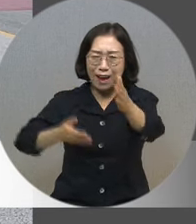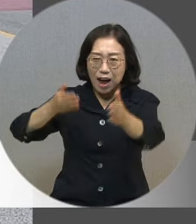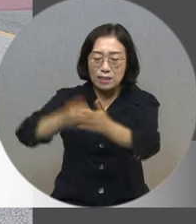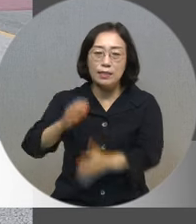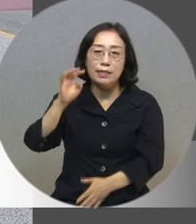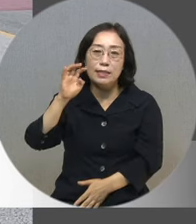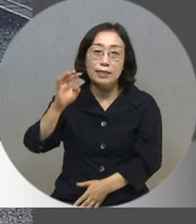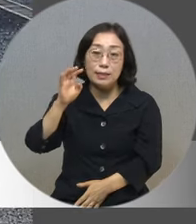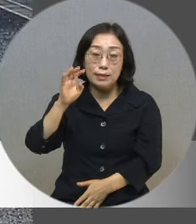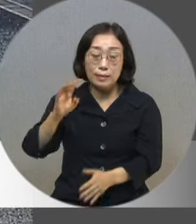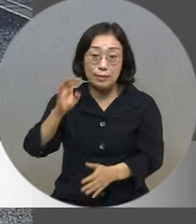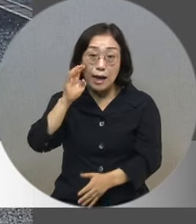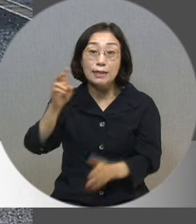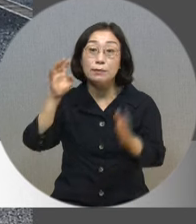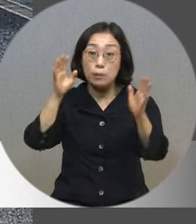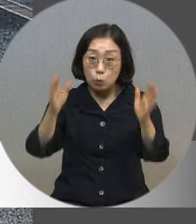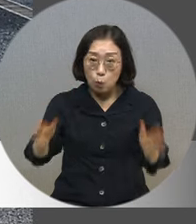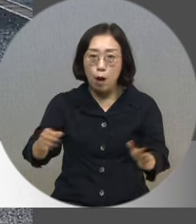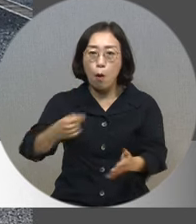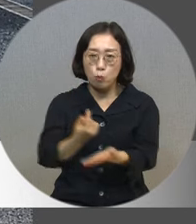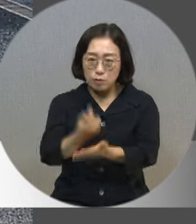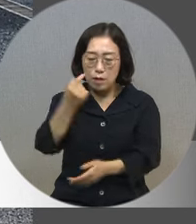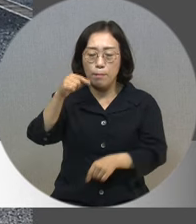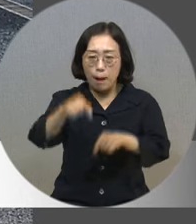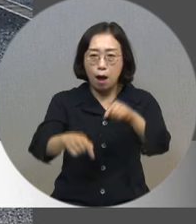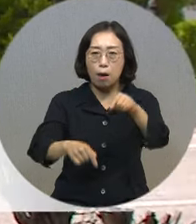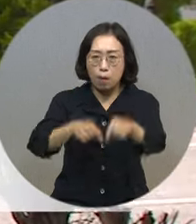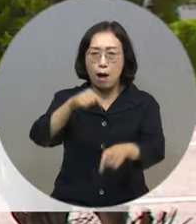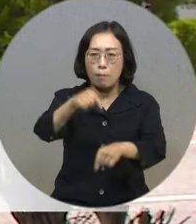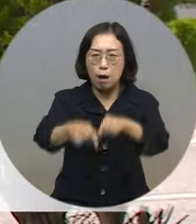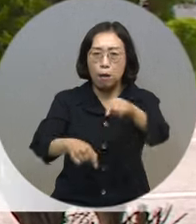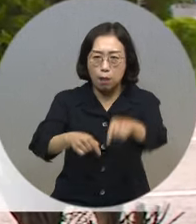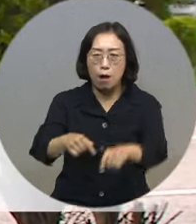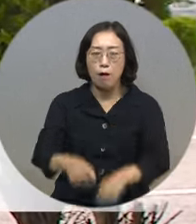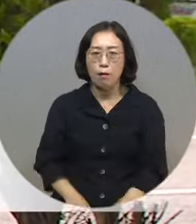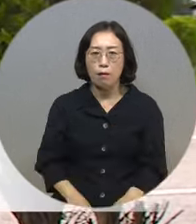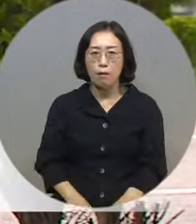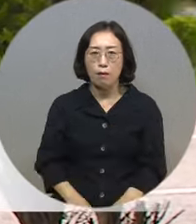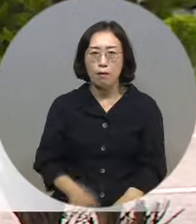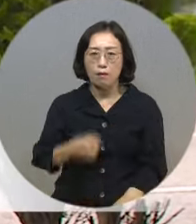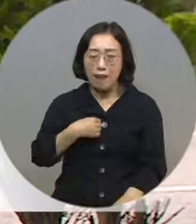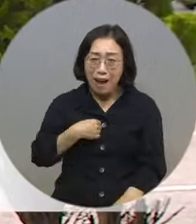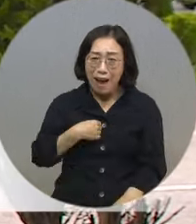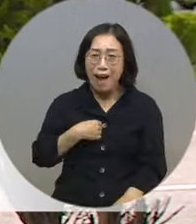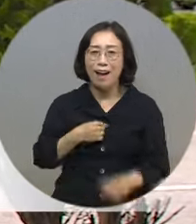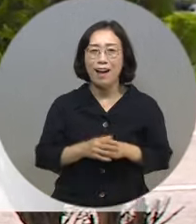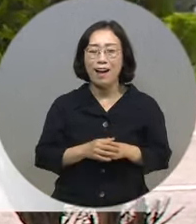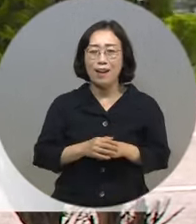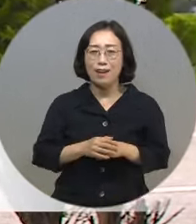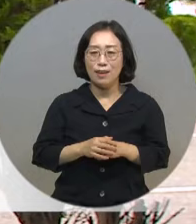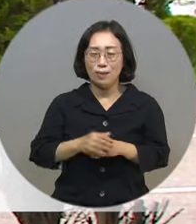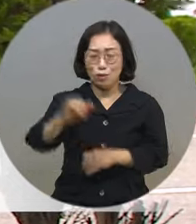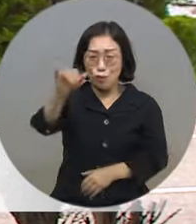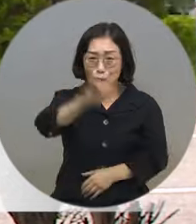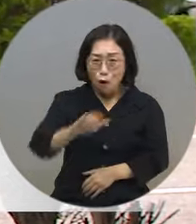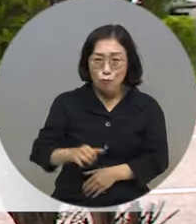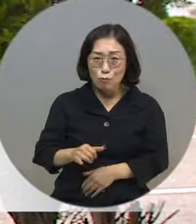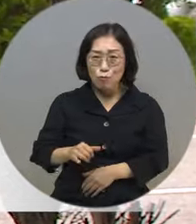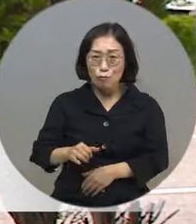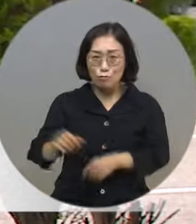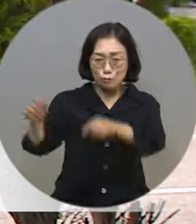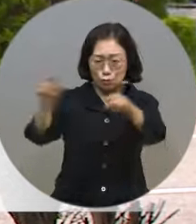40여일간 홀로 걷습니다 왼발 박사 이범식 이제 전국 종주